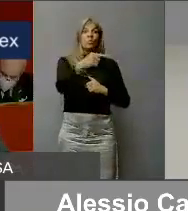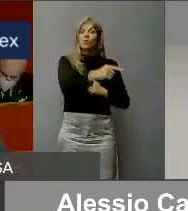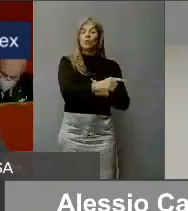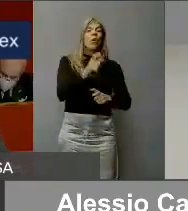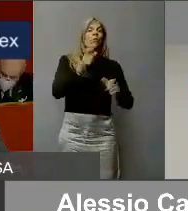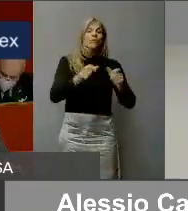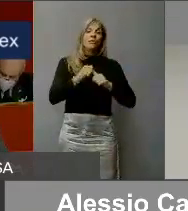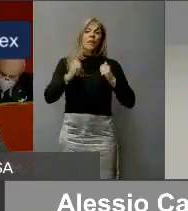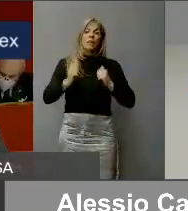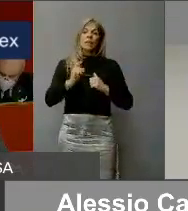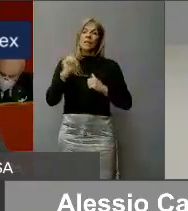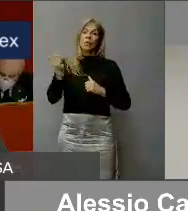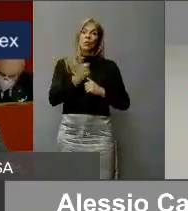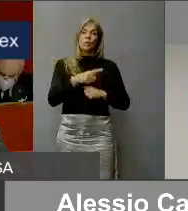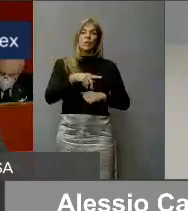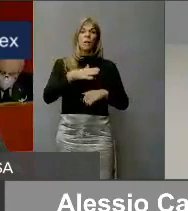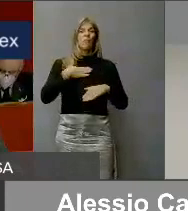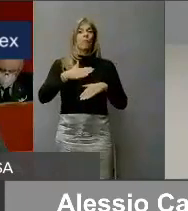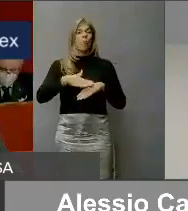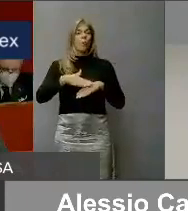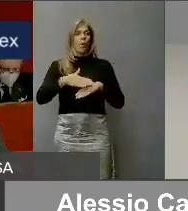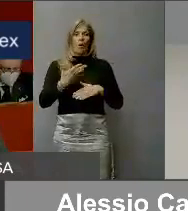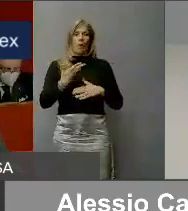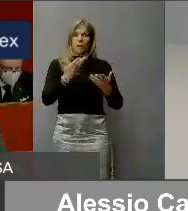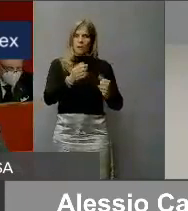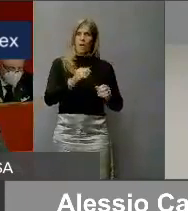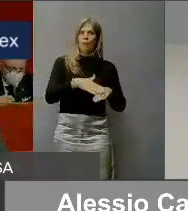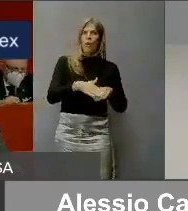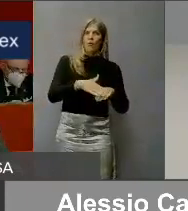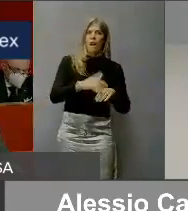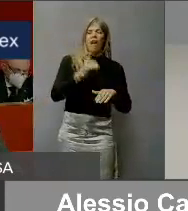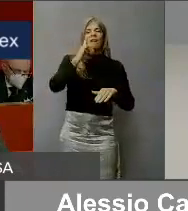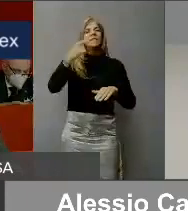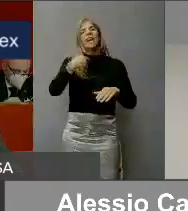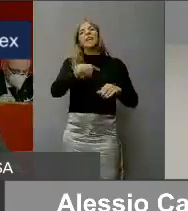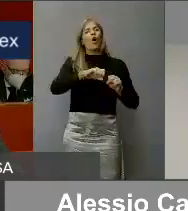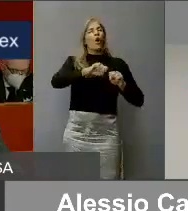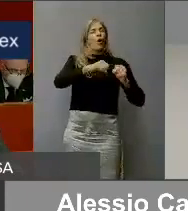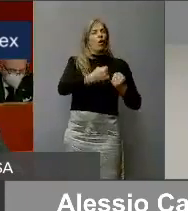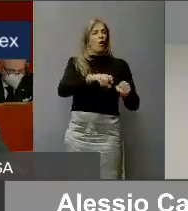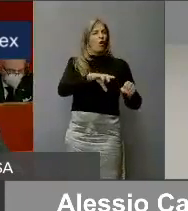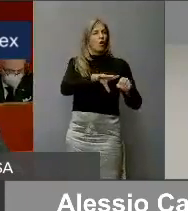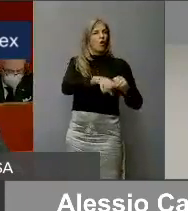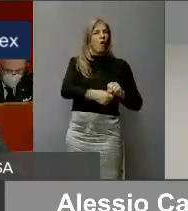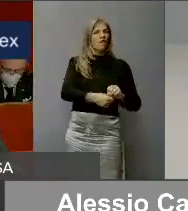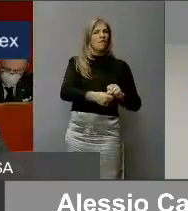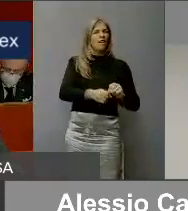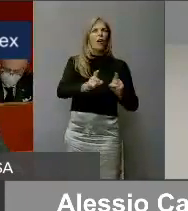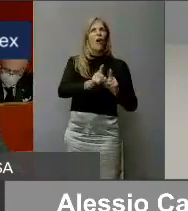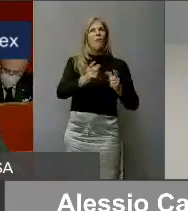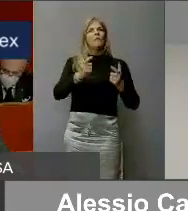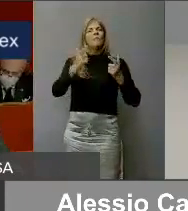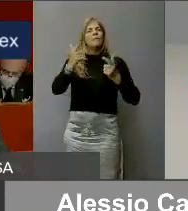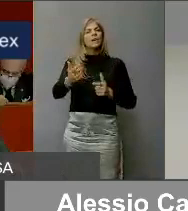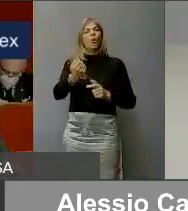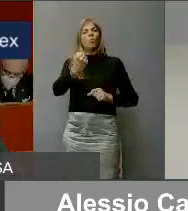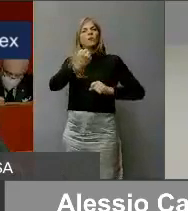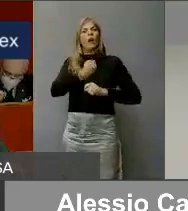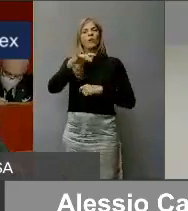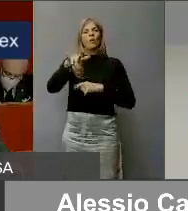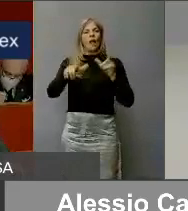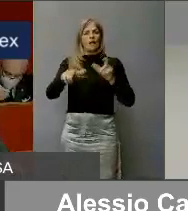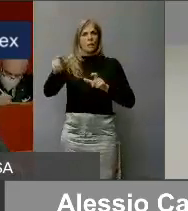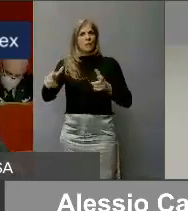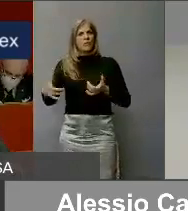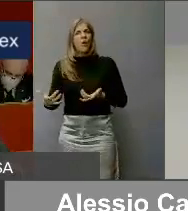magari più consapevole di lui di poterne fruire e quindi in nome del fatto della tutela delle persone più deboli